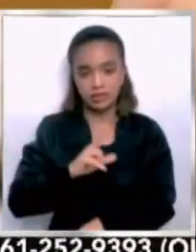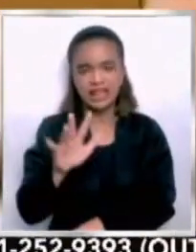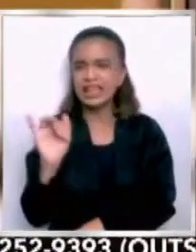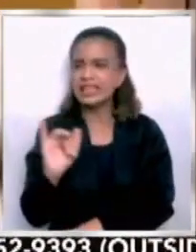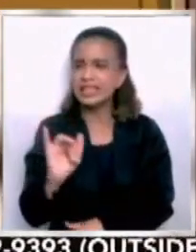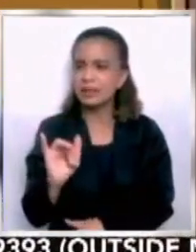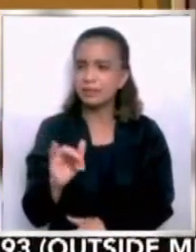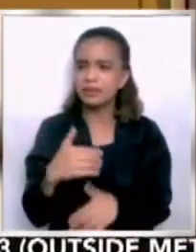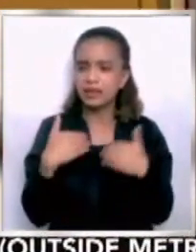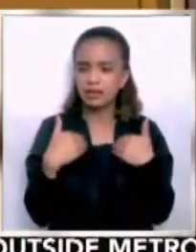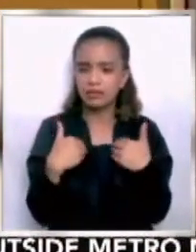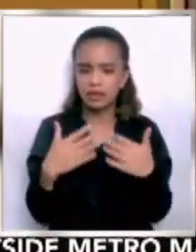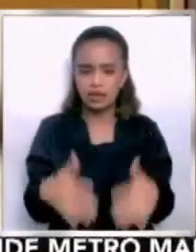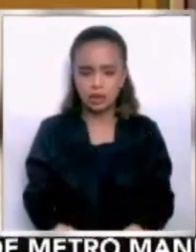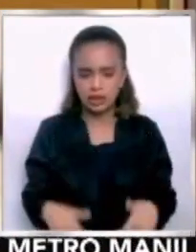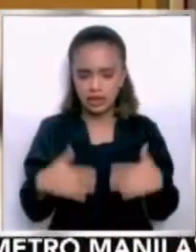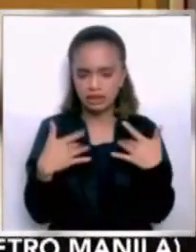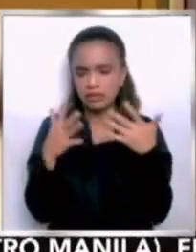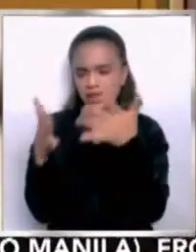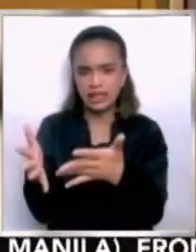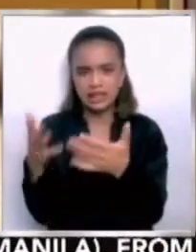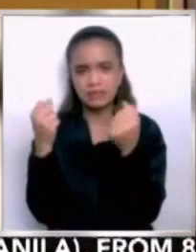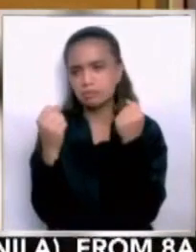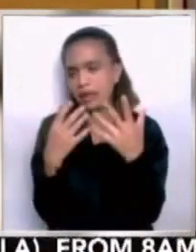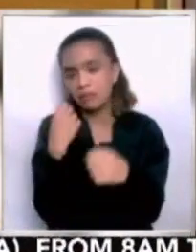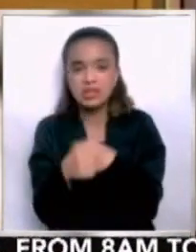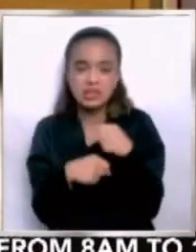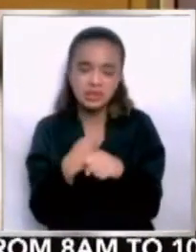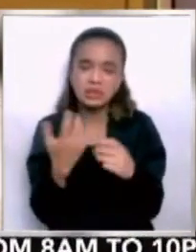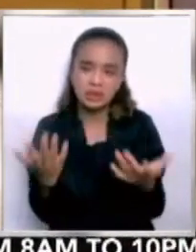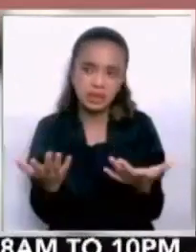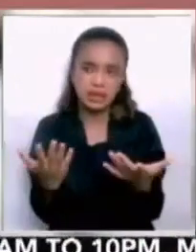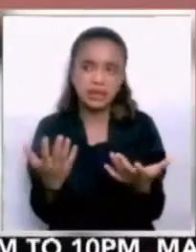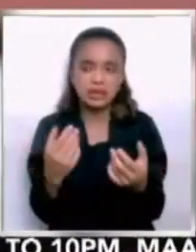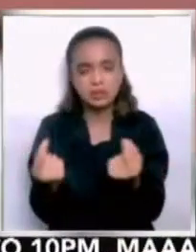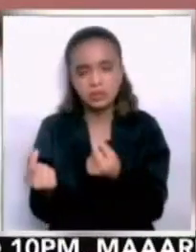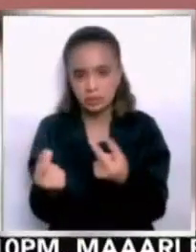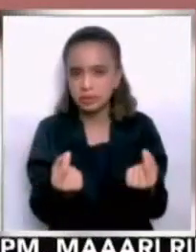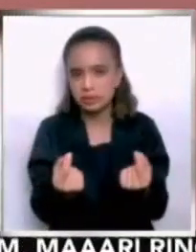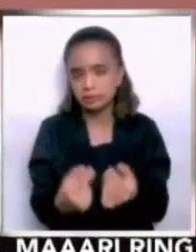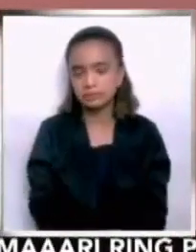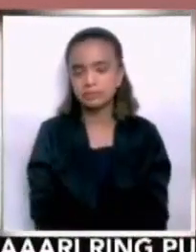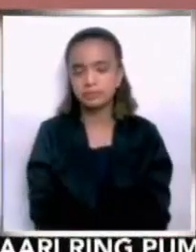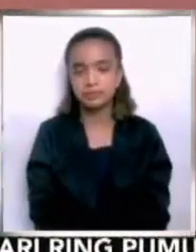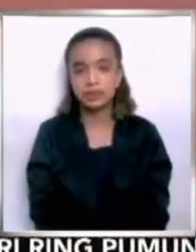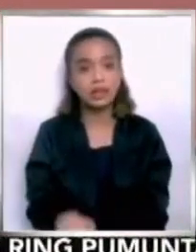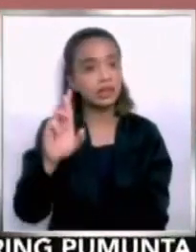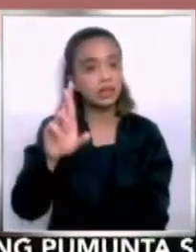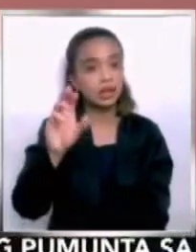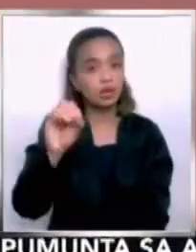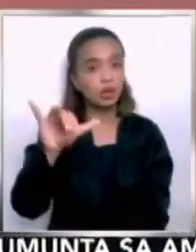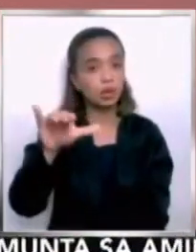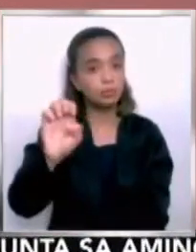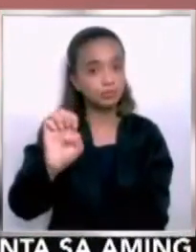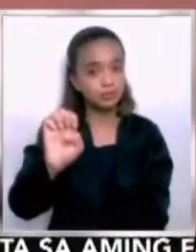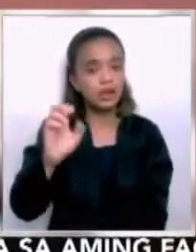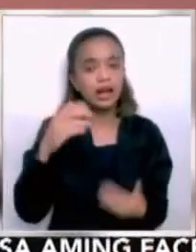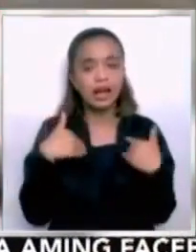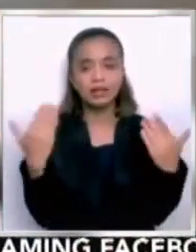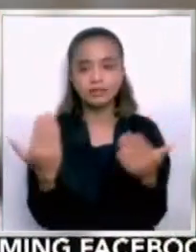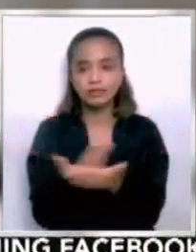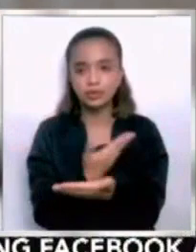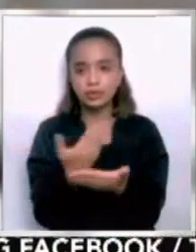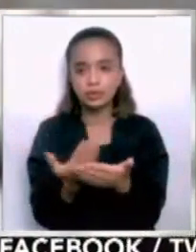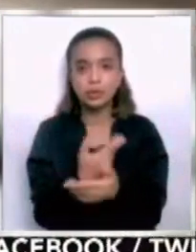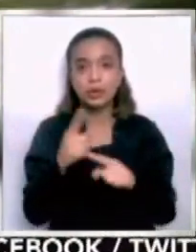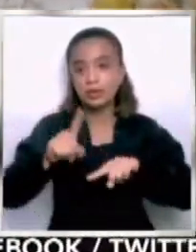of your life because we've been doing it for so long. Yeah? We've invested so much time into it. Si Royce Cabrera naman, may bagong set of friends daw